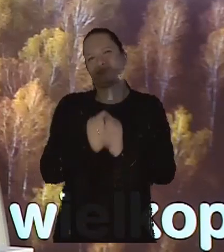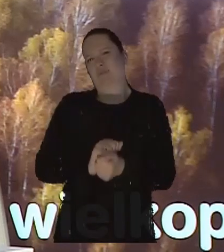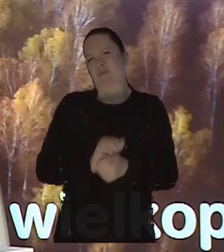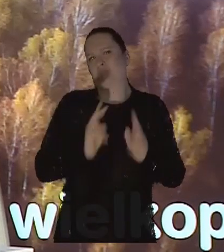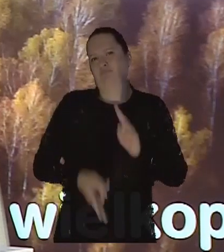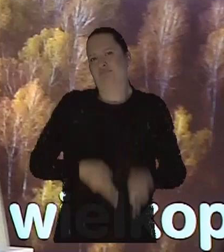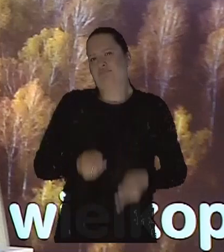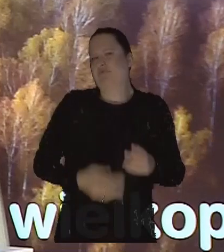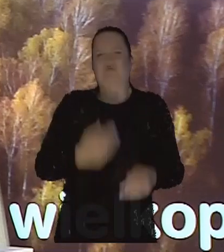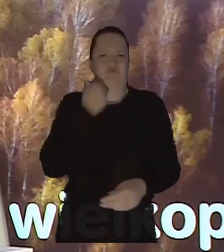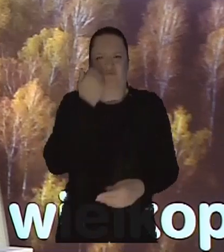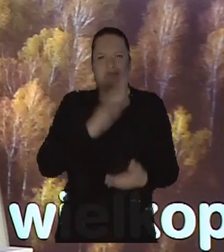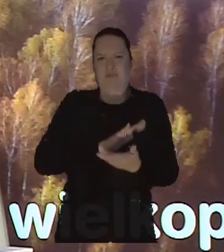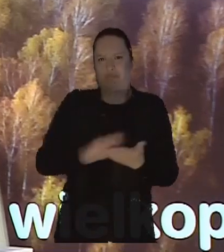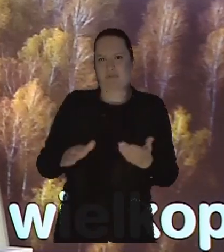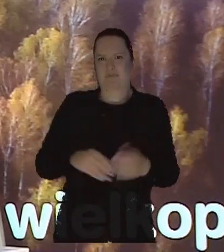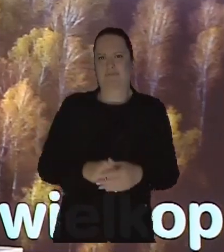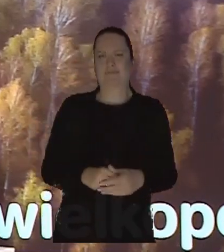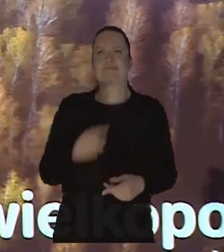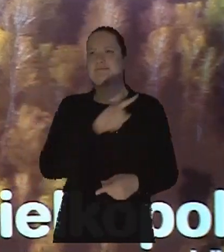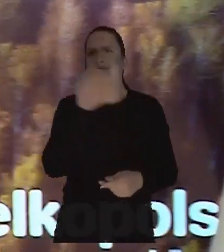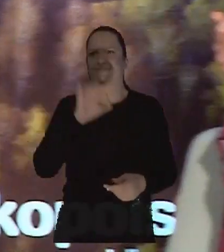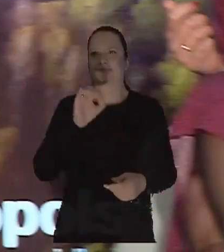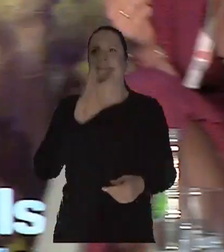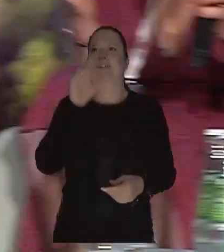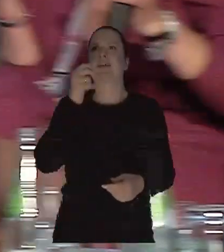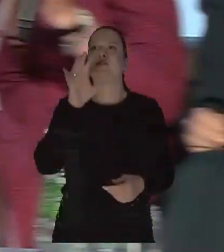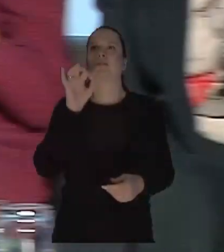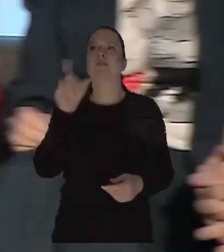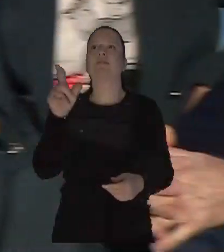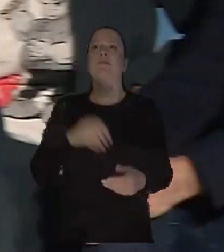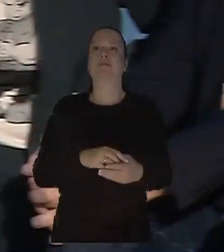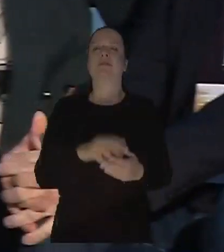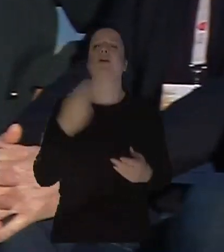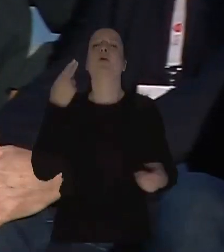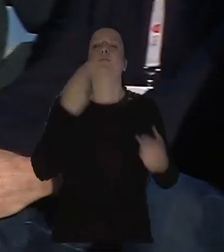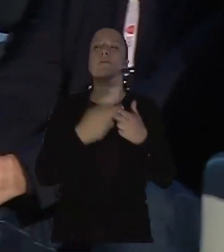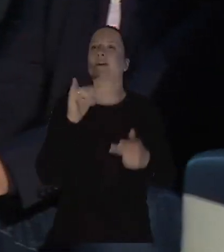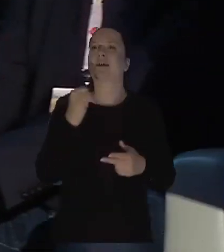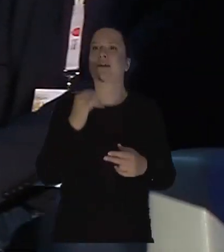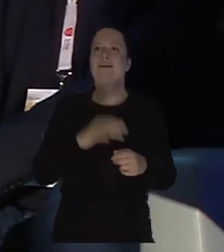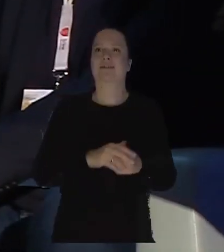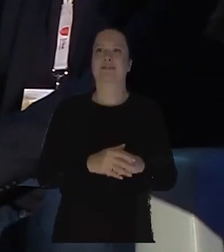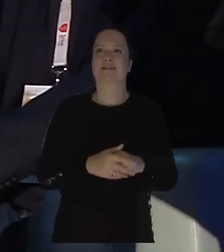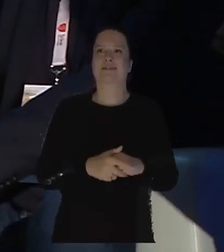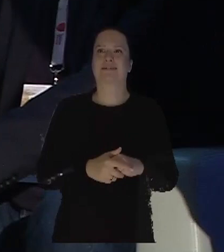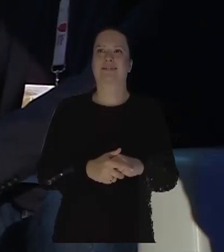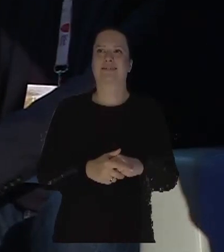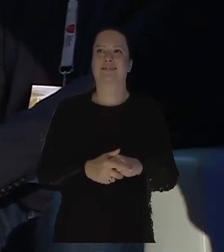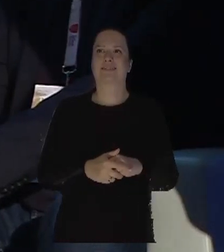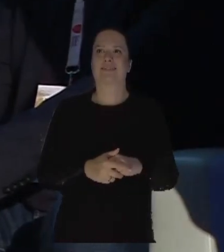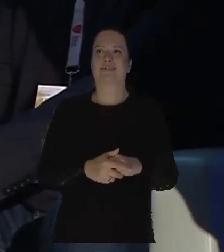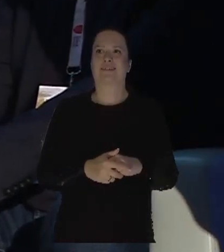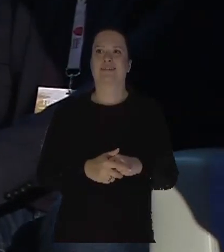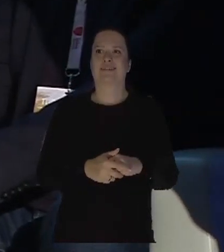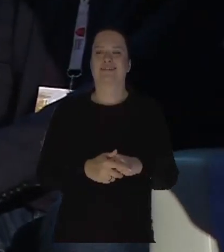na spodnie. Zgłaszała się drużyna Kajka. Jaka jest odpowiedź?